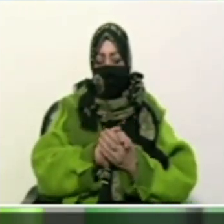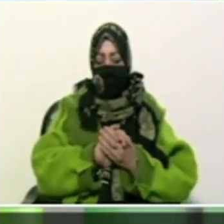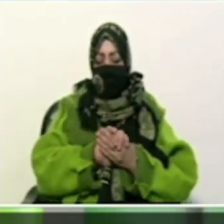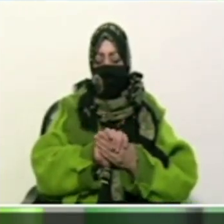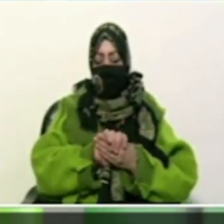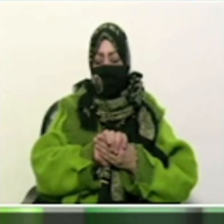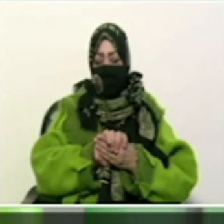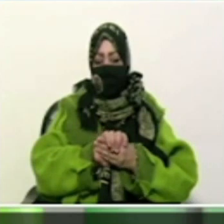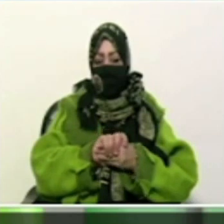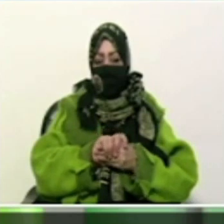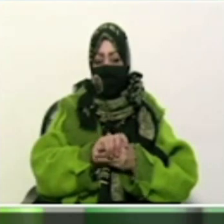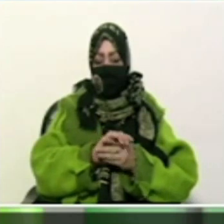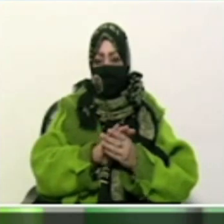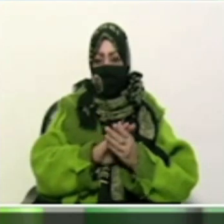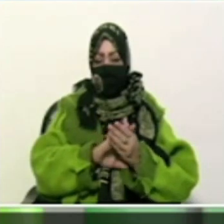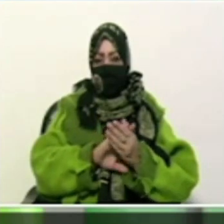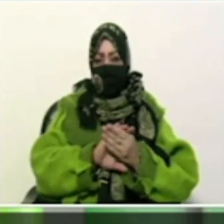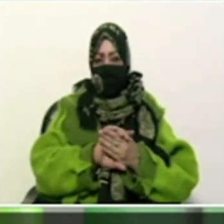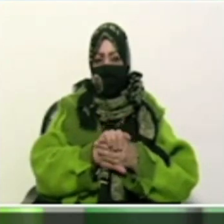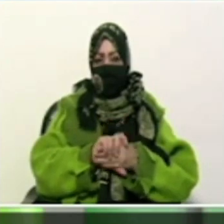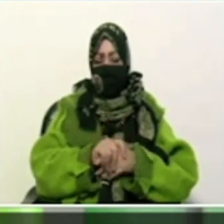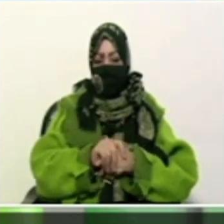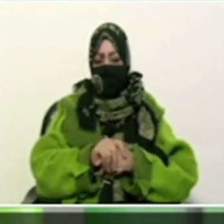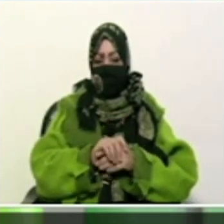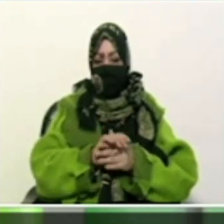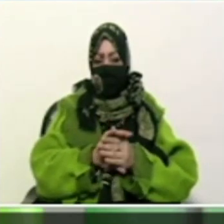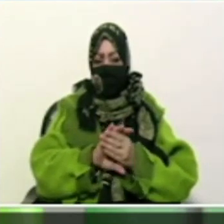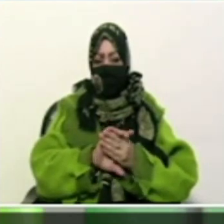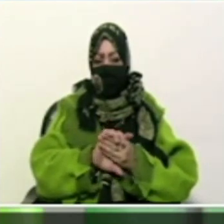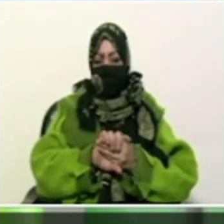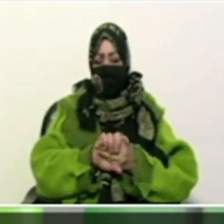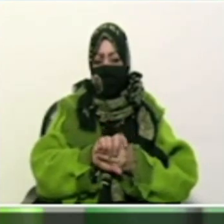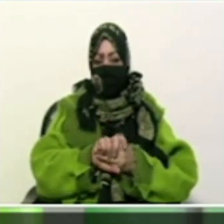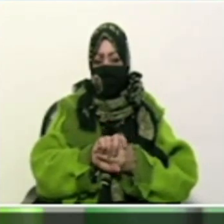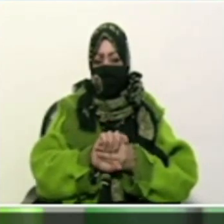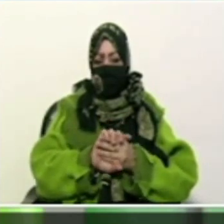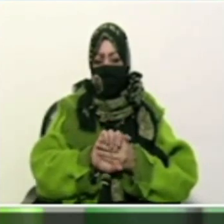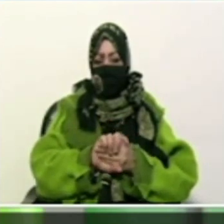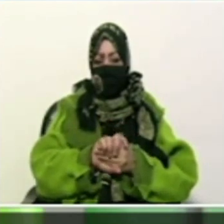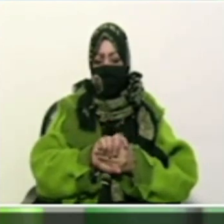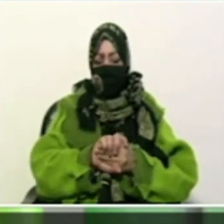عندي أخوة أرضك سوف يكون سؤالي سؤالك. يعني أنت عندك شقة بروحك وأخوك توفي؟